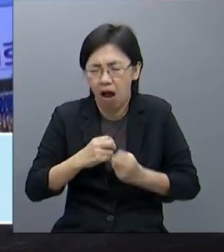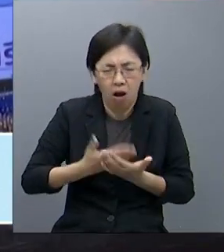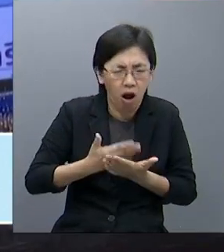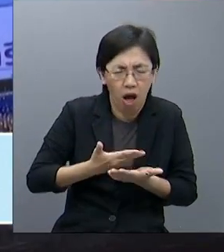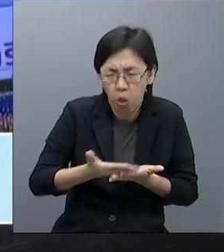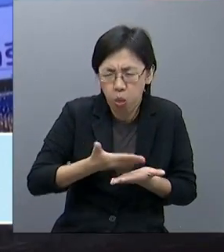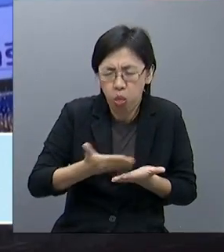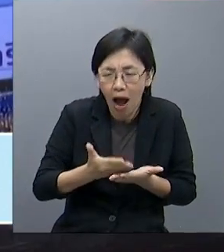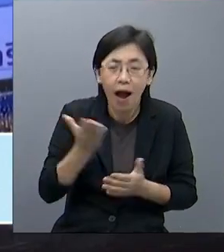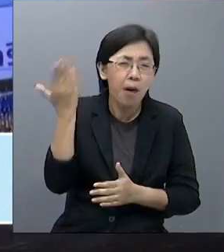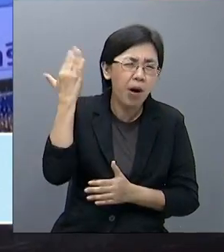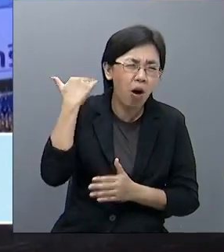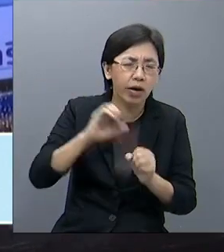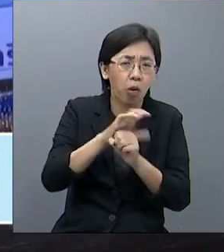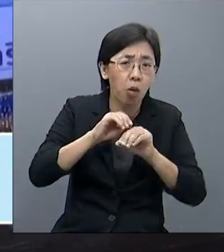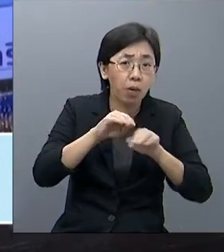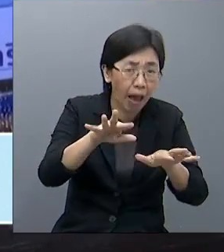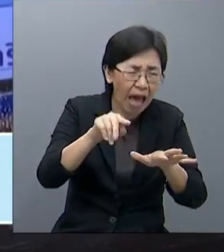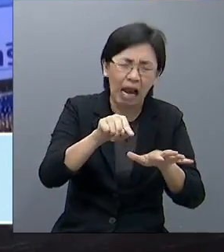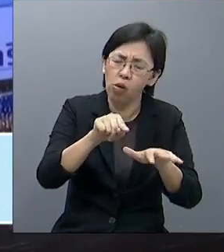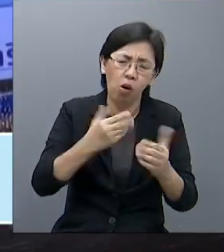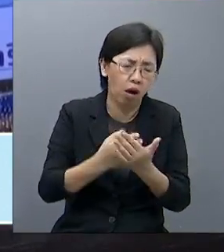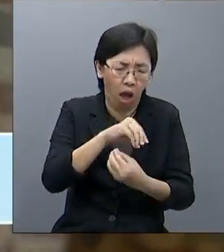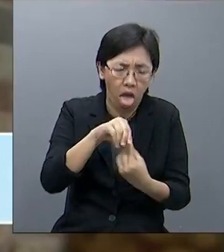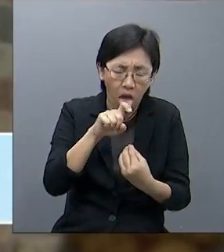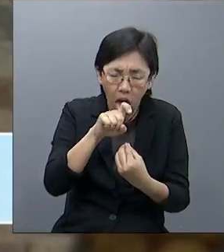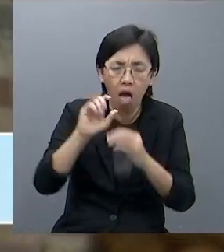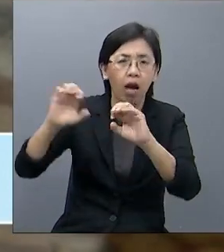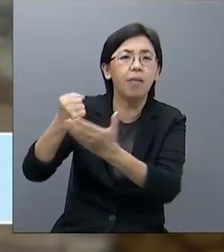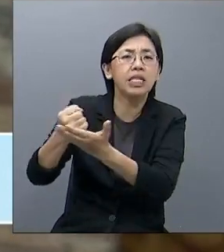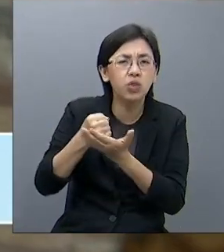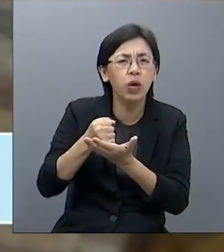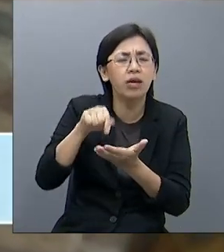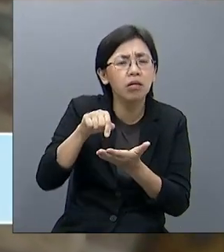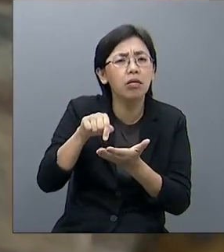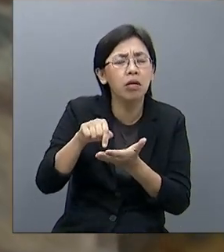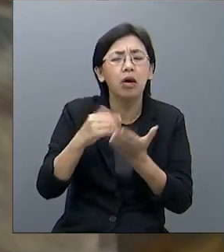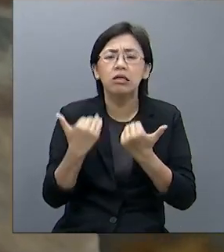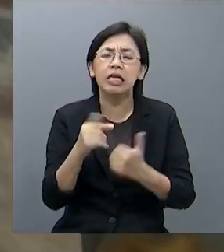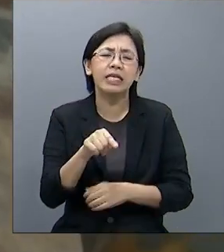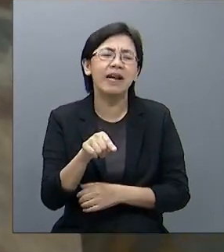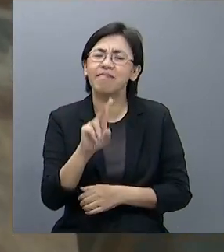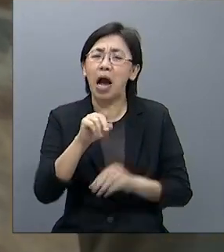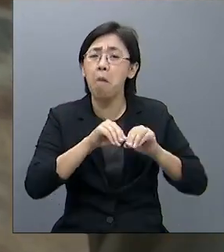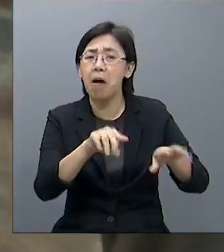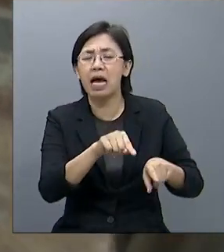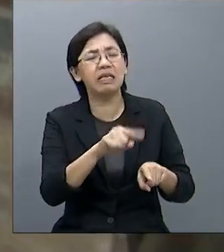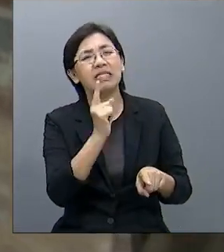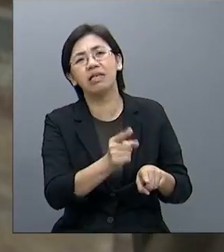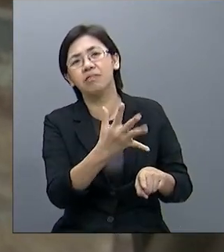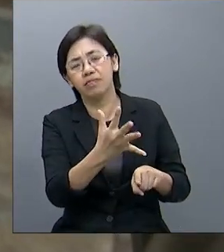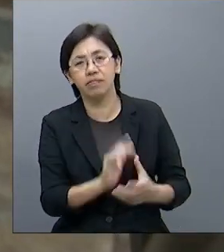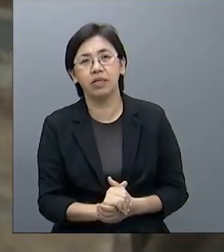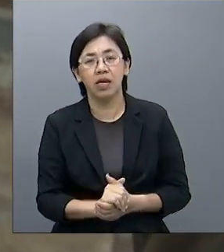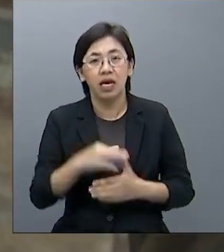แก่ประชาชนในช่วงการแพร่ระบาดของโควิดเท่านั้นค่ะ ดังนั้นครับเรื่องนี้ไม่ใช่เรื่องจริงนะครับขอความร่วมมือไม่ส่งต่อไม่แชร์